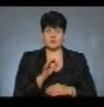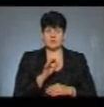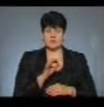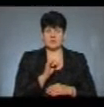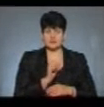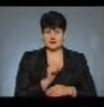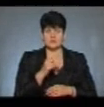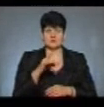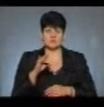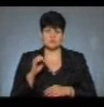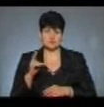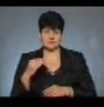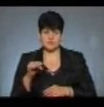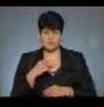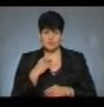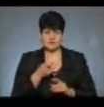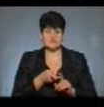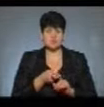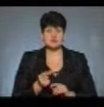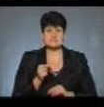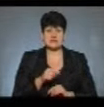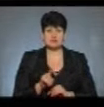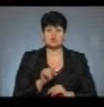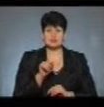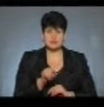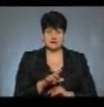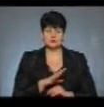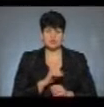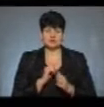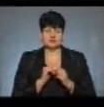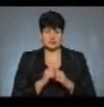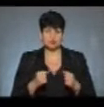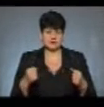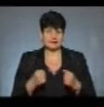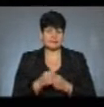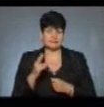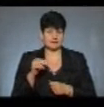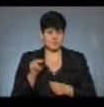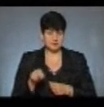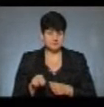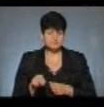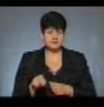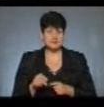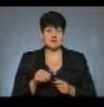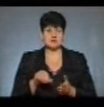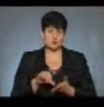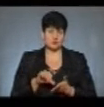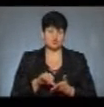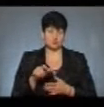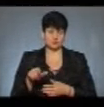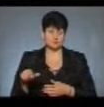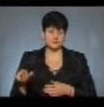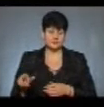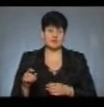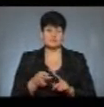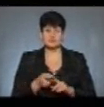каже. Зв'язку з тим, що там ставалися часті дорожньо-транспортні пригоди за участю пішоходів, в зв'язку з тим,